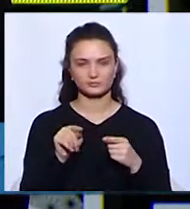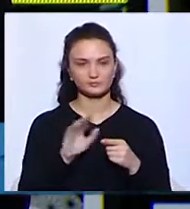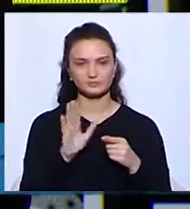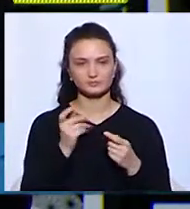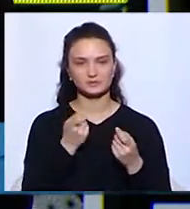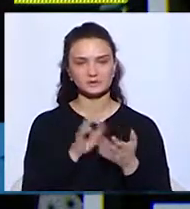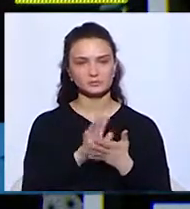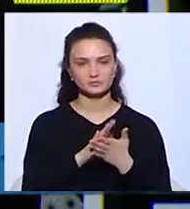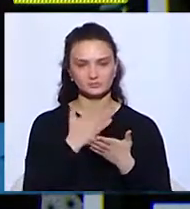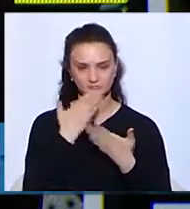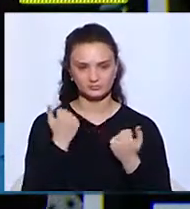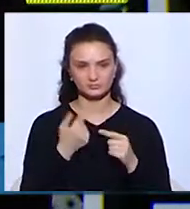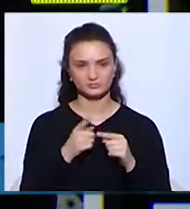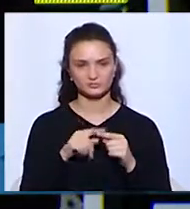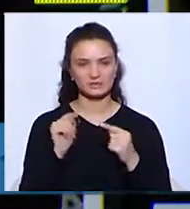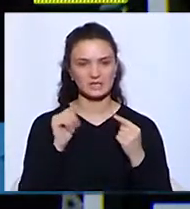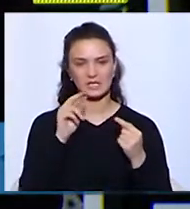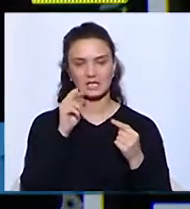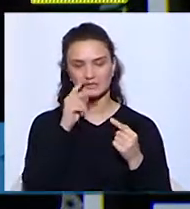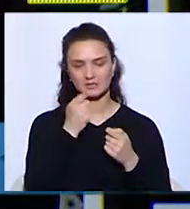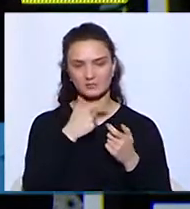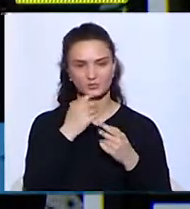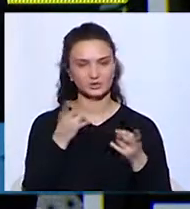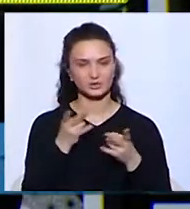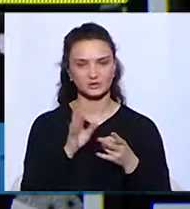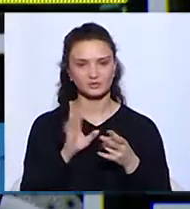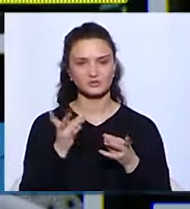არა ბაქტერიული, ან შესაბამისად ანტიბიოტიკს არ საჭიროებს,